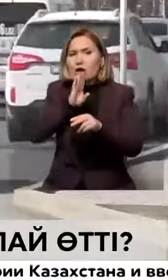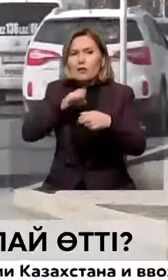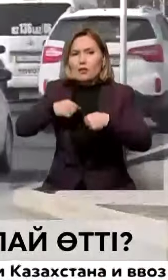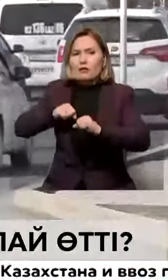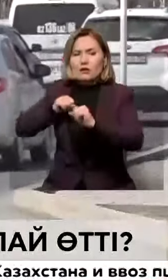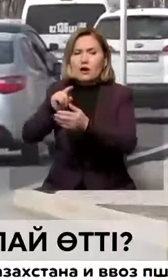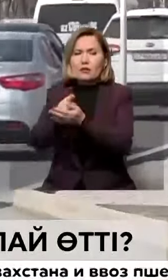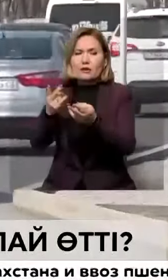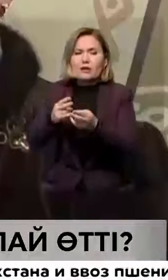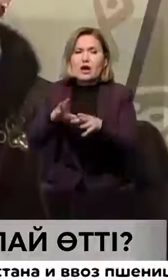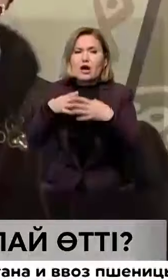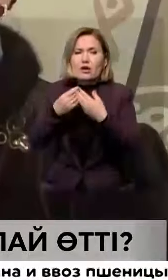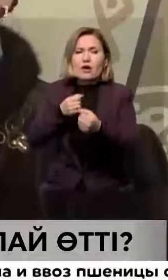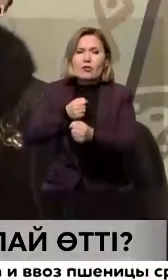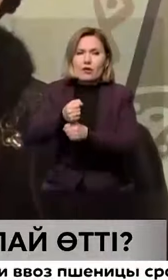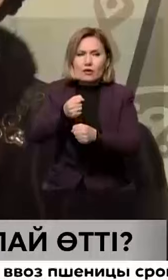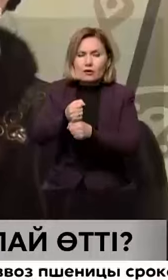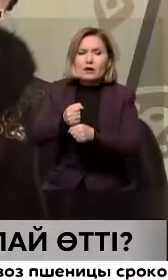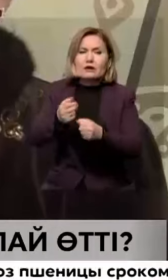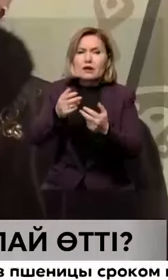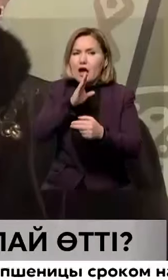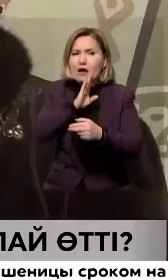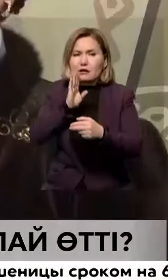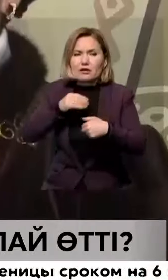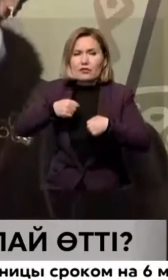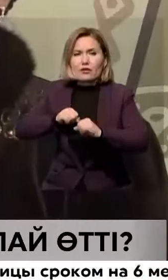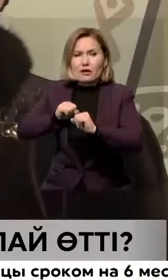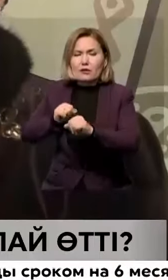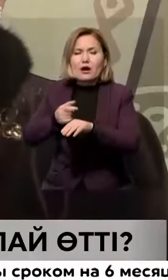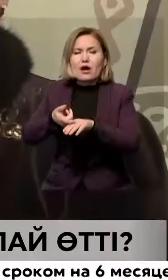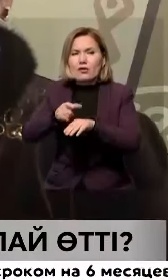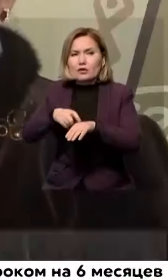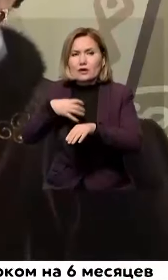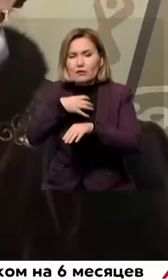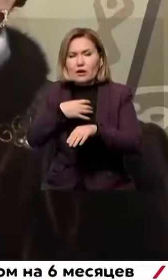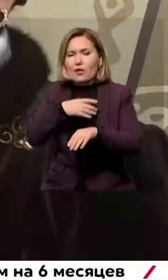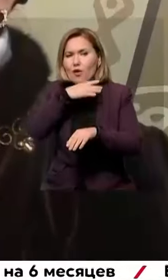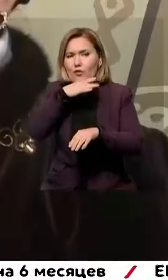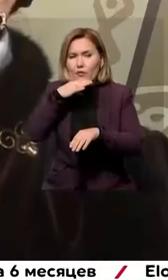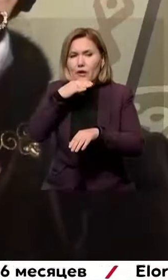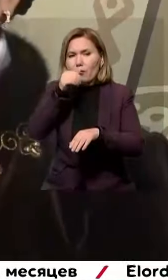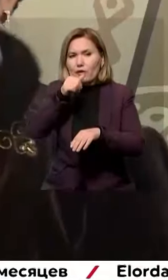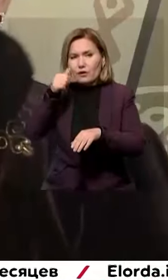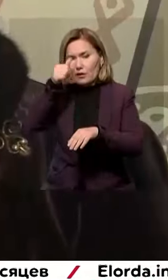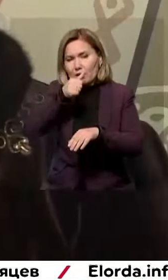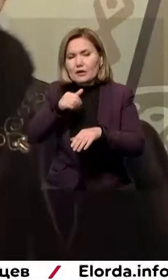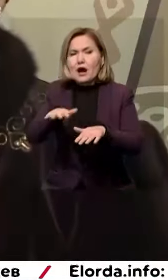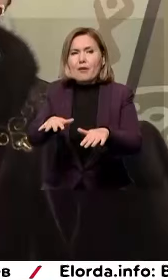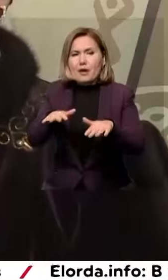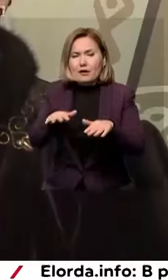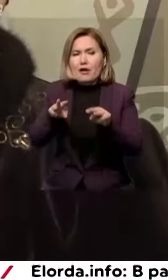отыр. Зорлық-зомбылық мәселесі бізде, өздеріңіз білесіздер, былтырдан бері қаншама жаңағы